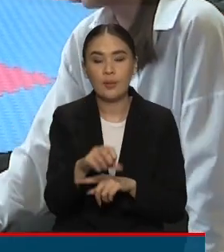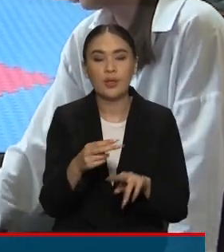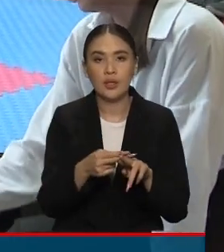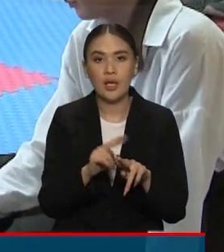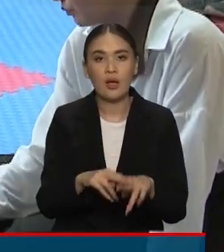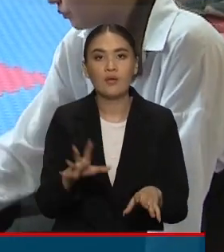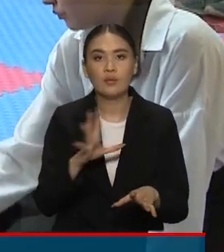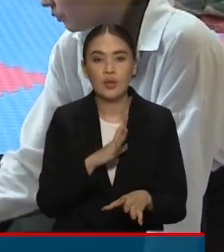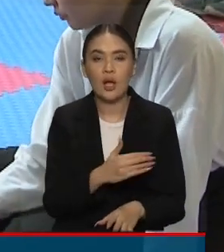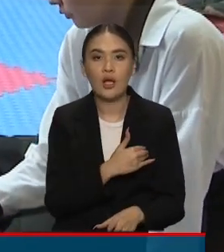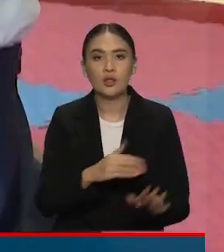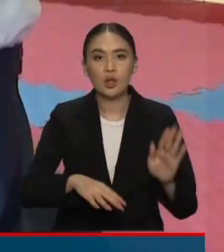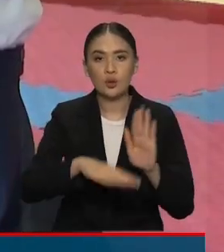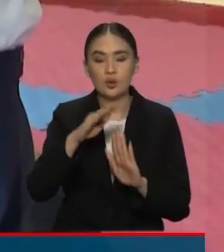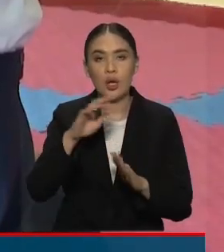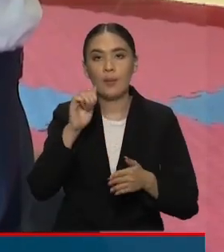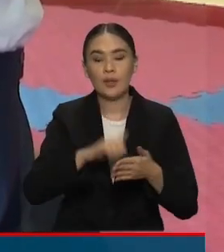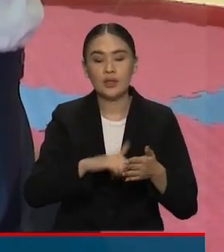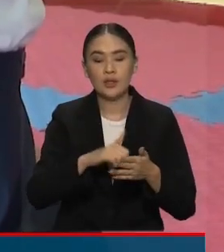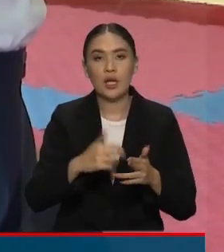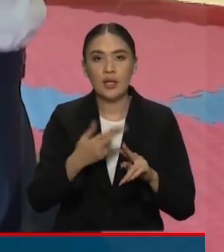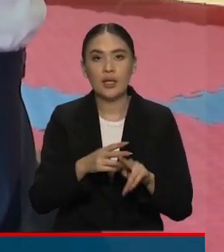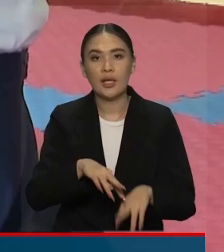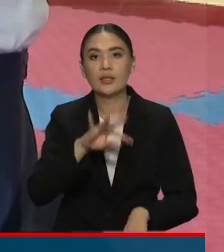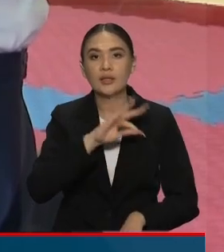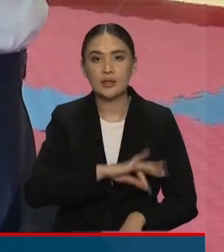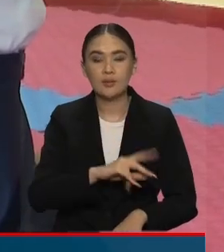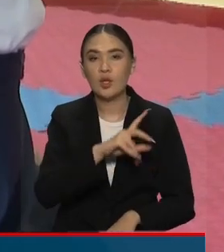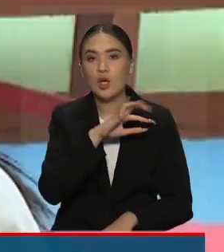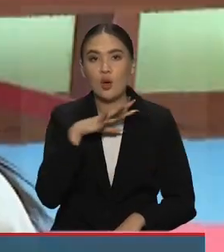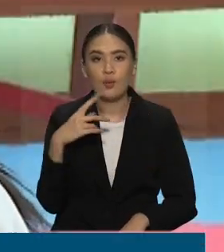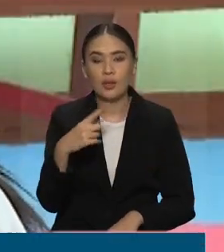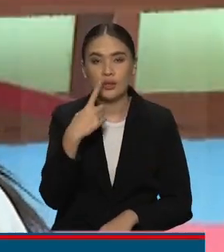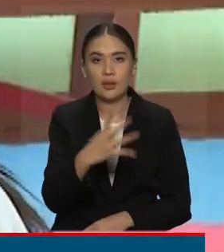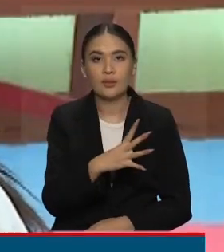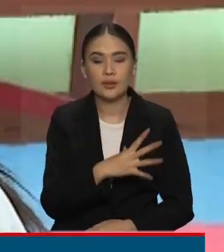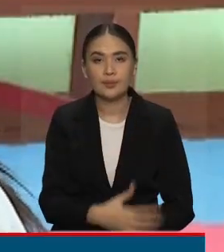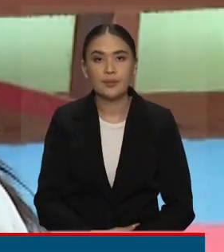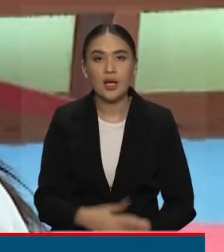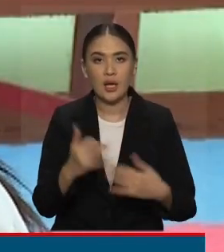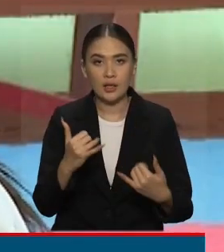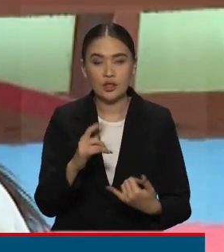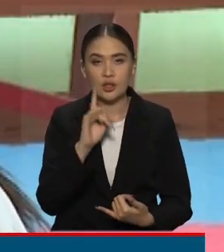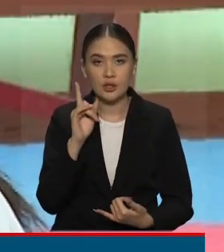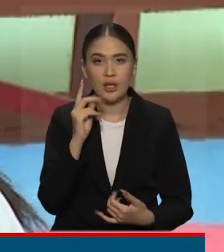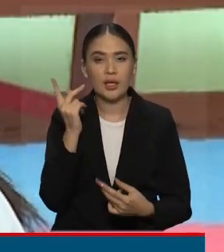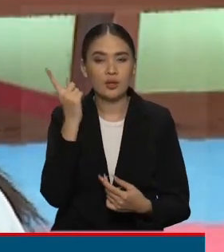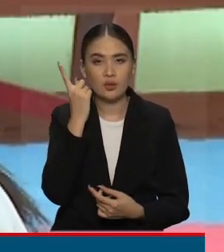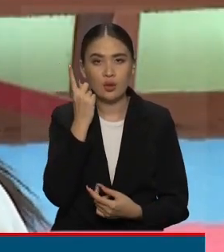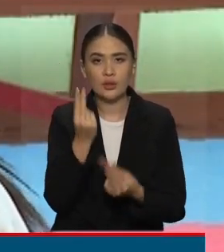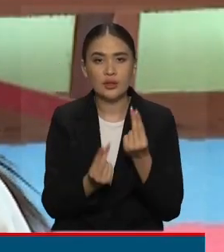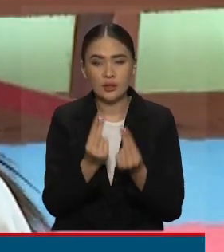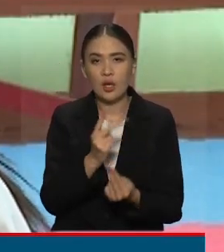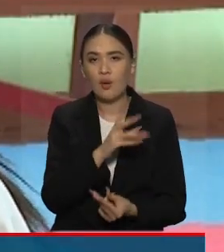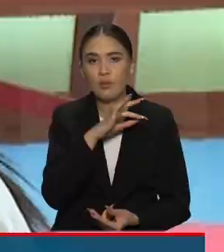де шыңдамақ ниетте. Себебі бұл ұлттық ойынның тиімді тұсы көп дейді асық шару. Қазіргі жастар интернетте ойындарға көп уақыт өткізеді.